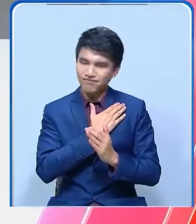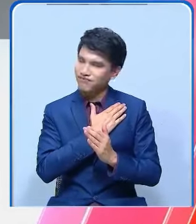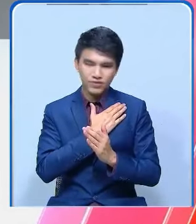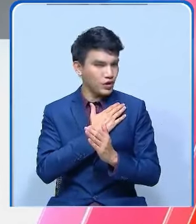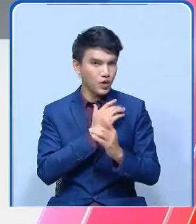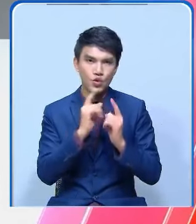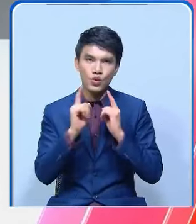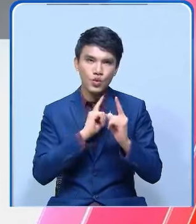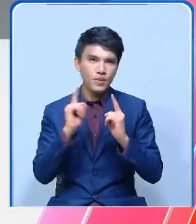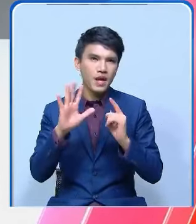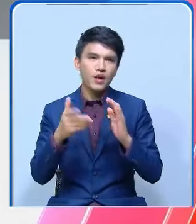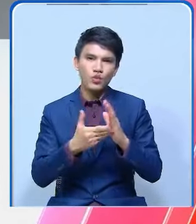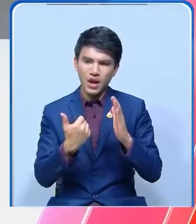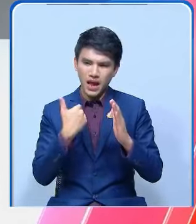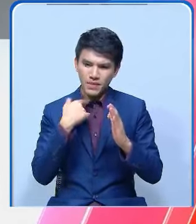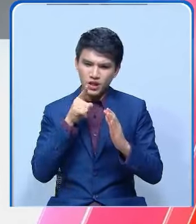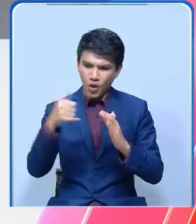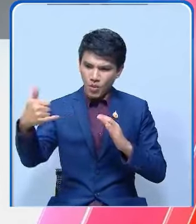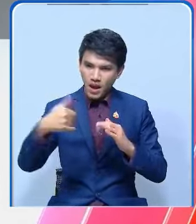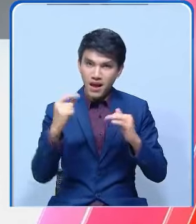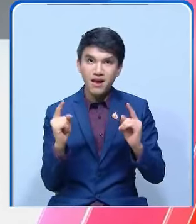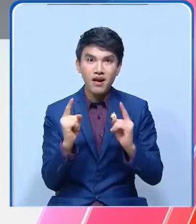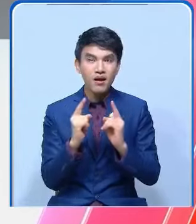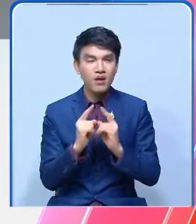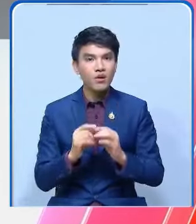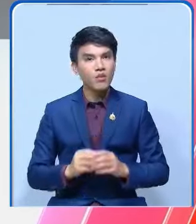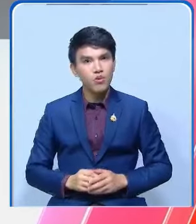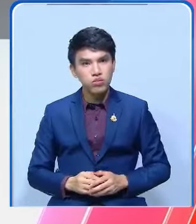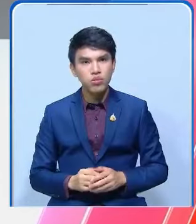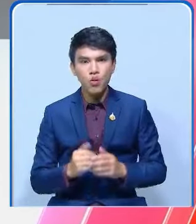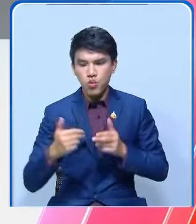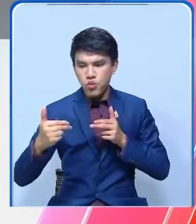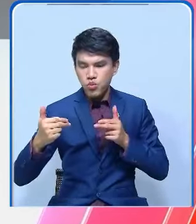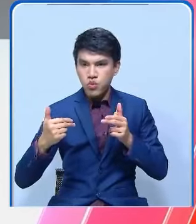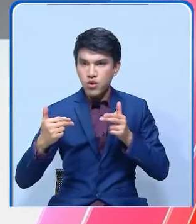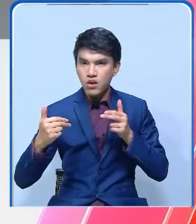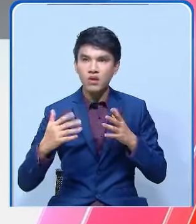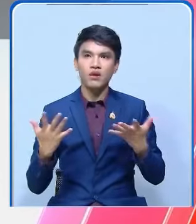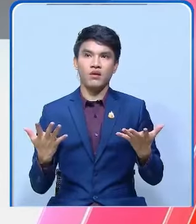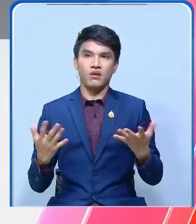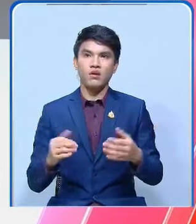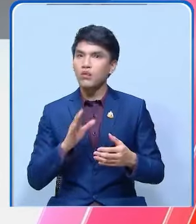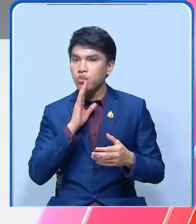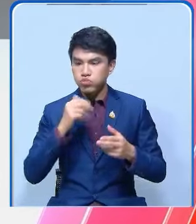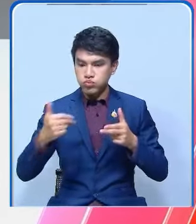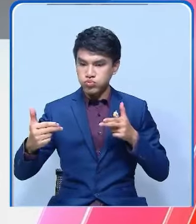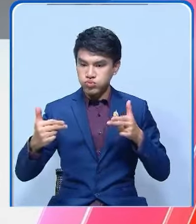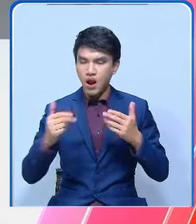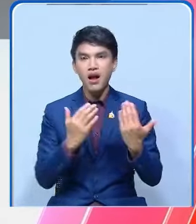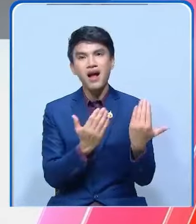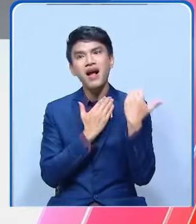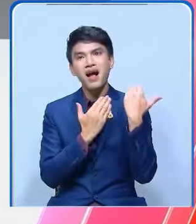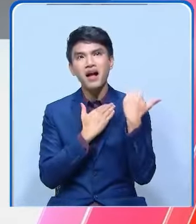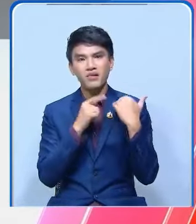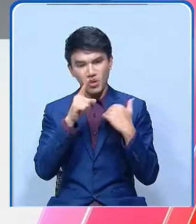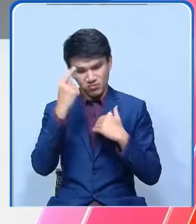มจะมีธุระก็มาที่วัดได้แต่ไม่ใช่เขาชวนวิดีโอคอลยิ่งเขาชวนวิดีโอคอลอาบน้ำท่านต้องมี